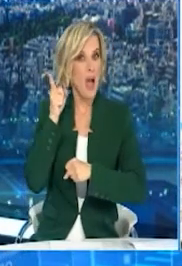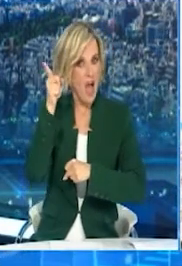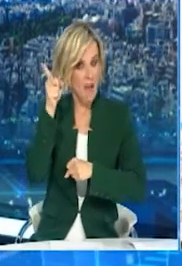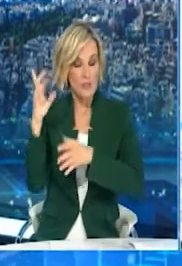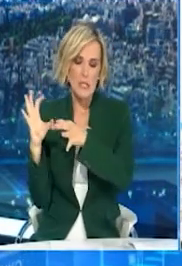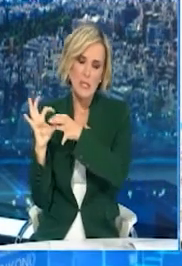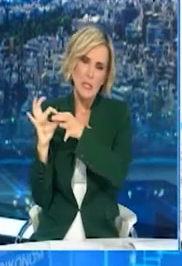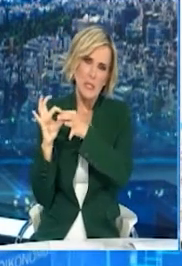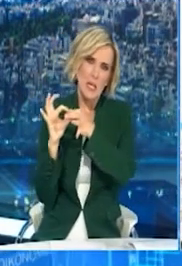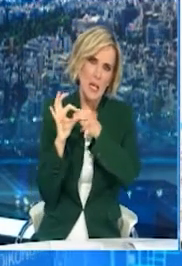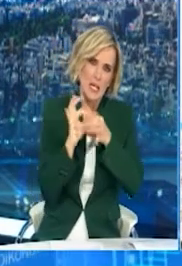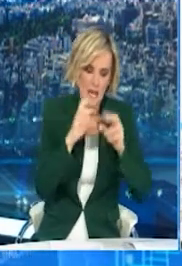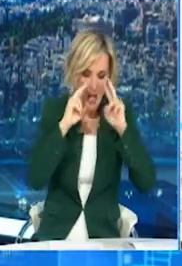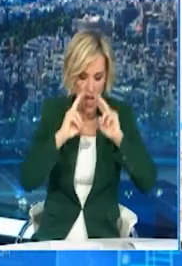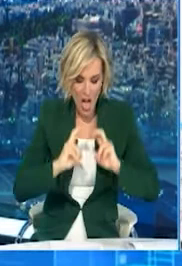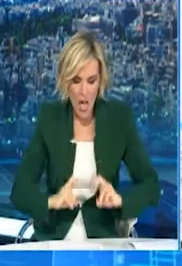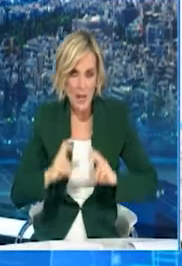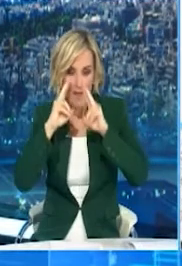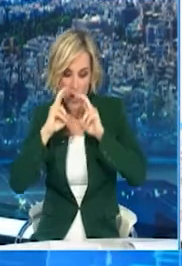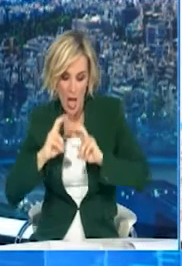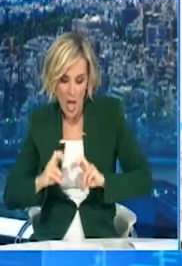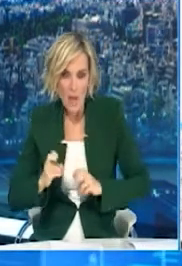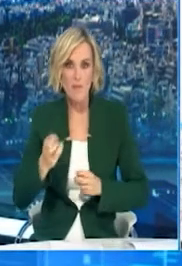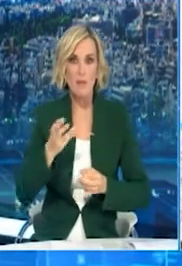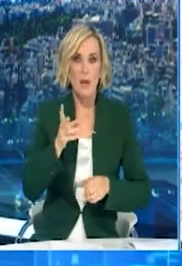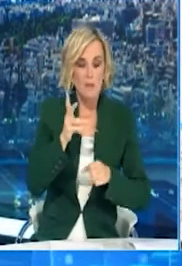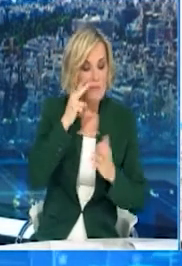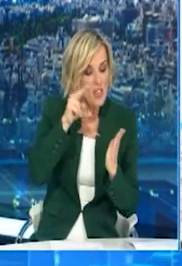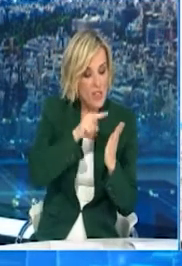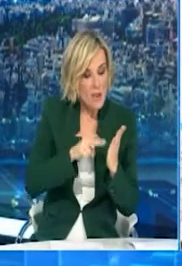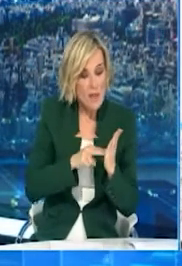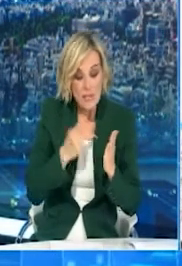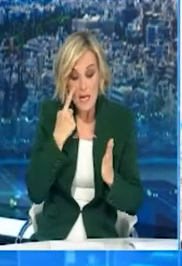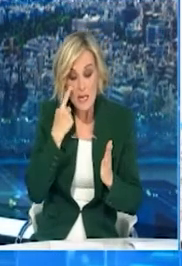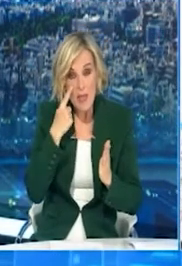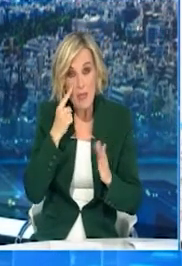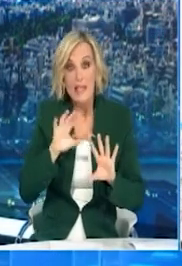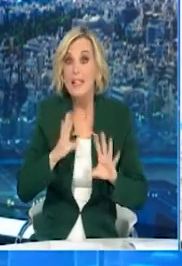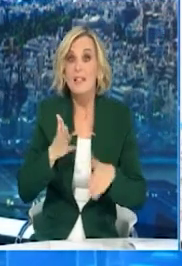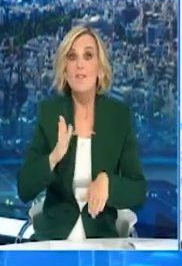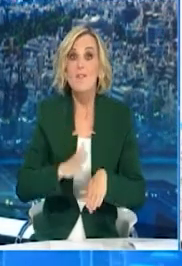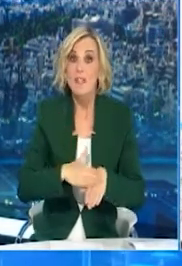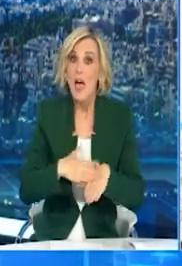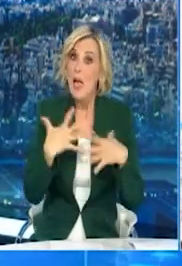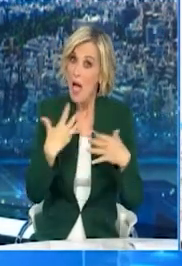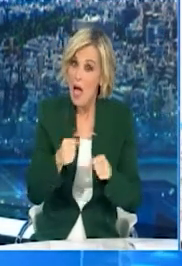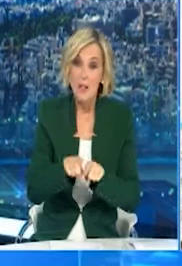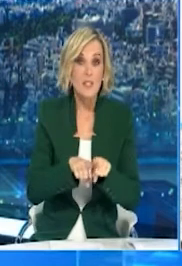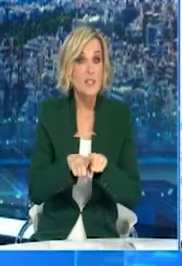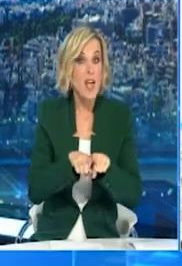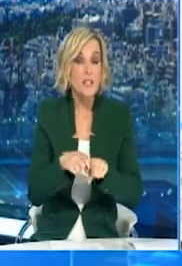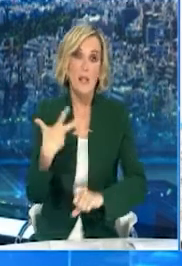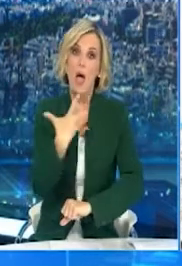έρευνα προσπαθώντας να διευκρινίσει εάν υπάρχει η αιτιώδη συσχέτιση μεταξύ